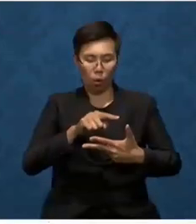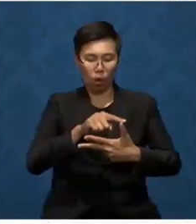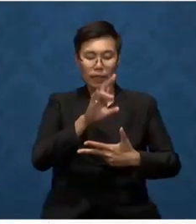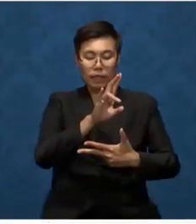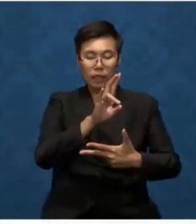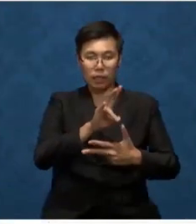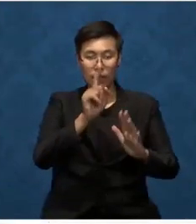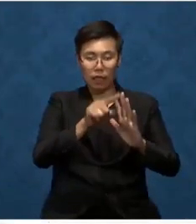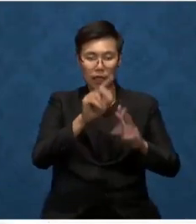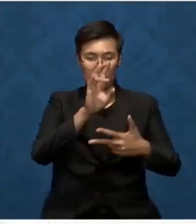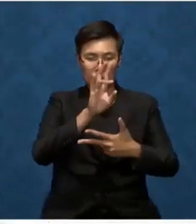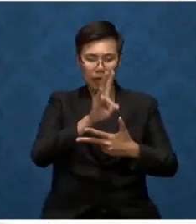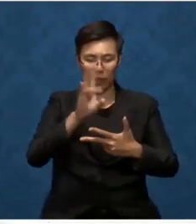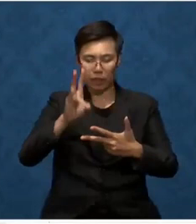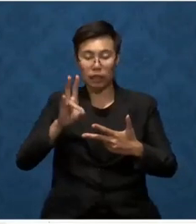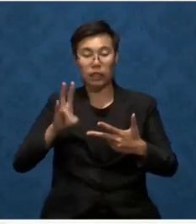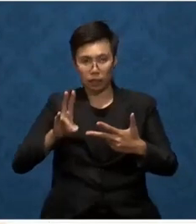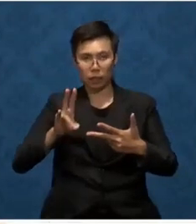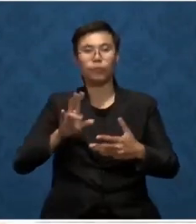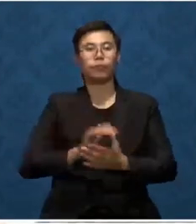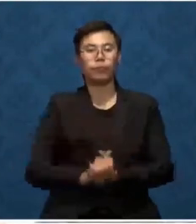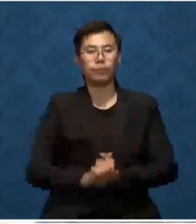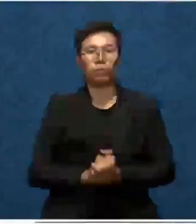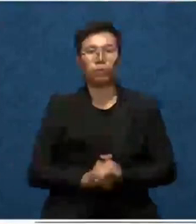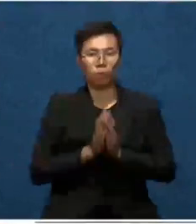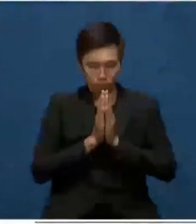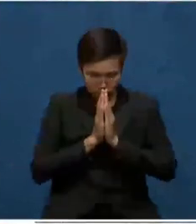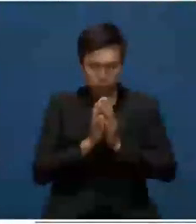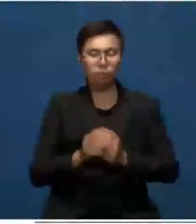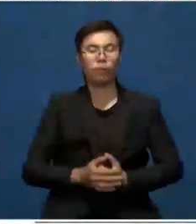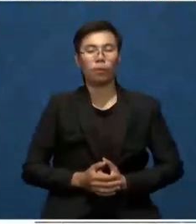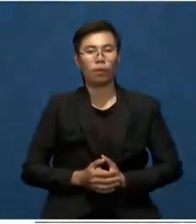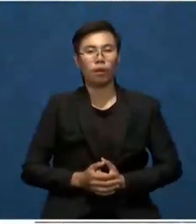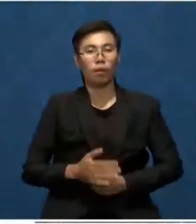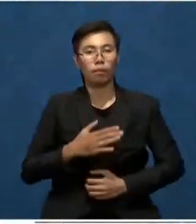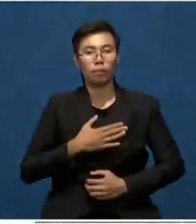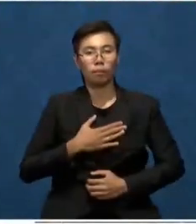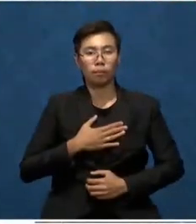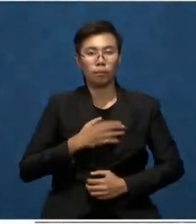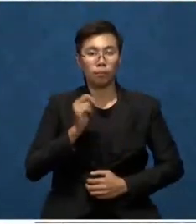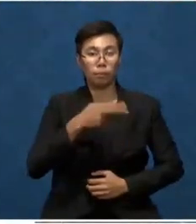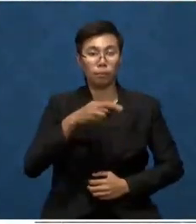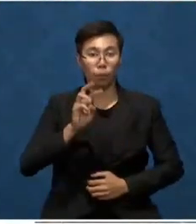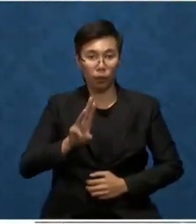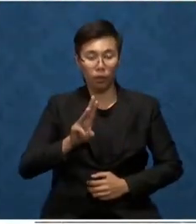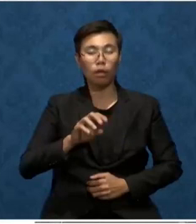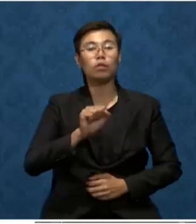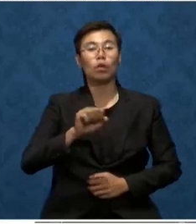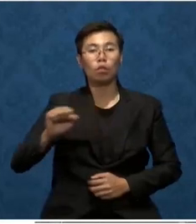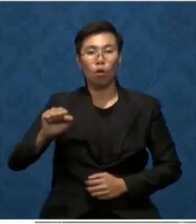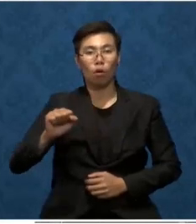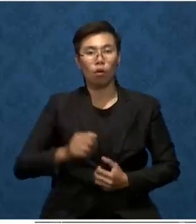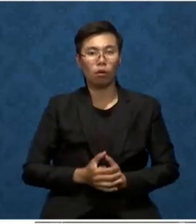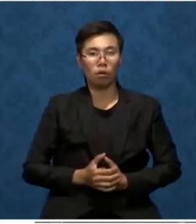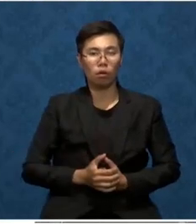เชิญครับกราบเรียนท่านประธานที่เคารพครับผมพันตำรวจเอกทวีสอดส่องสมาชิกสภาผู้แทนราษฎร